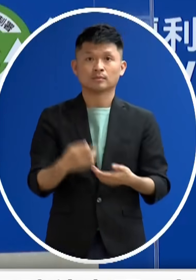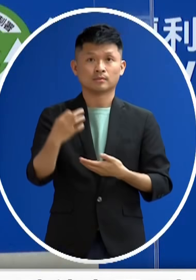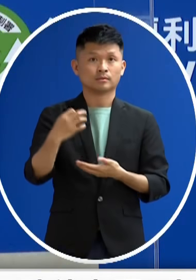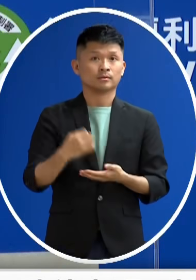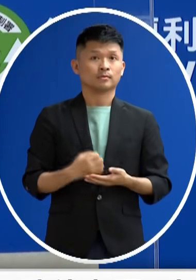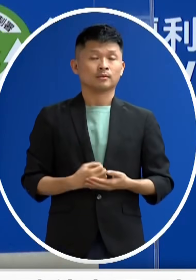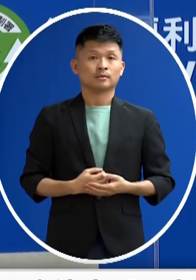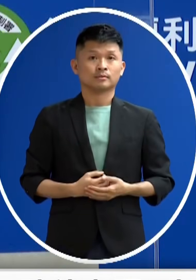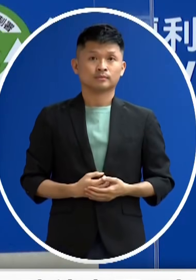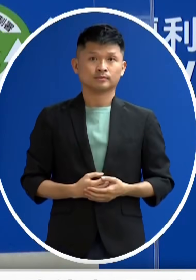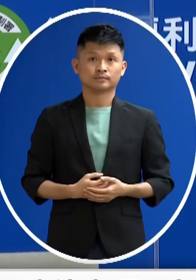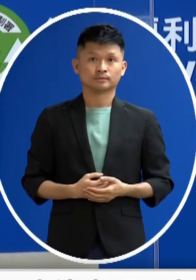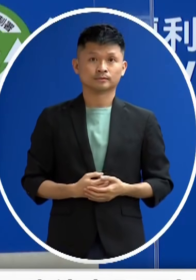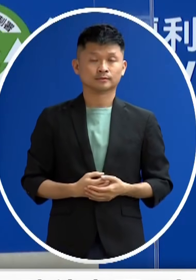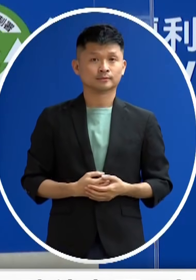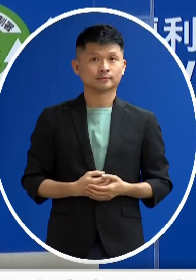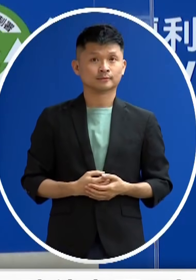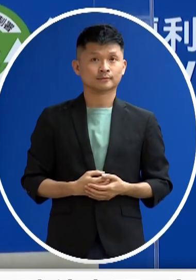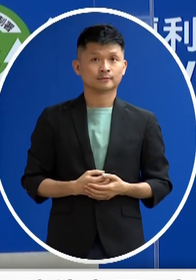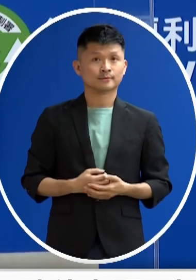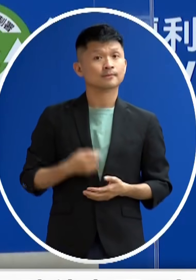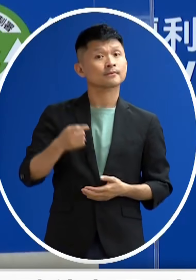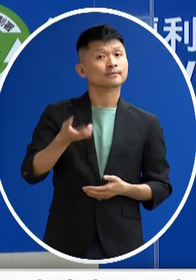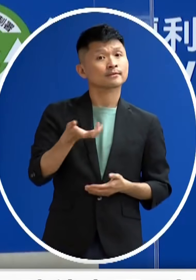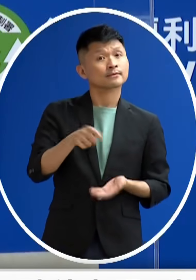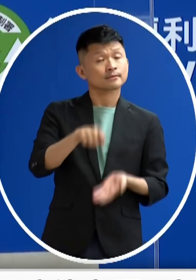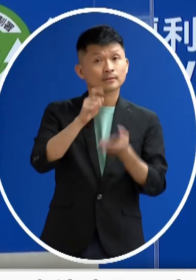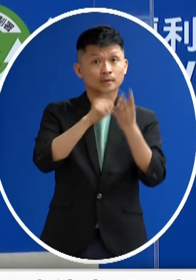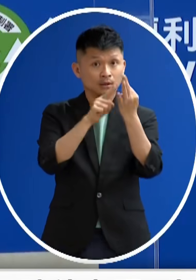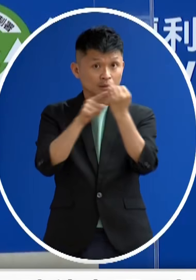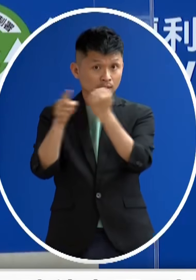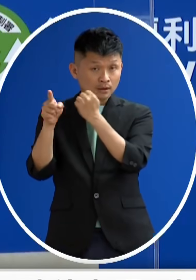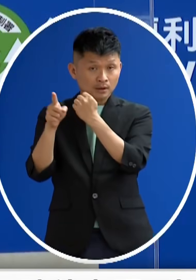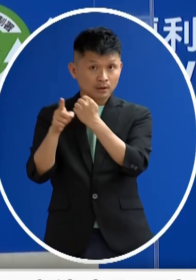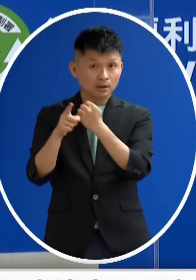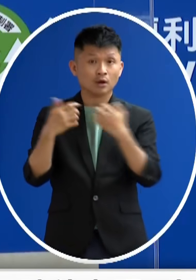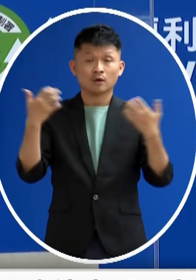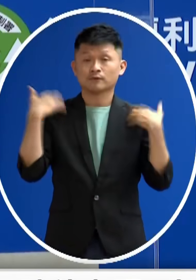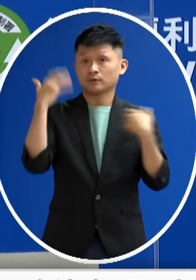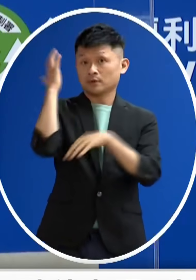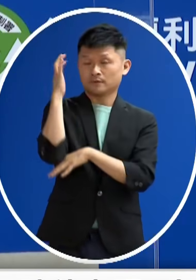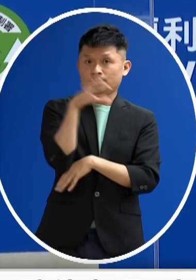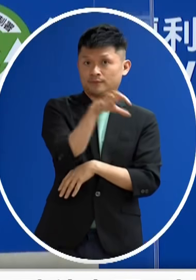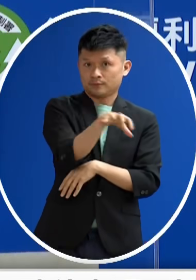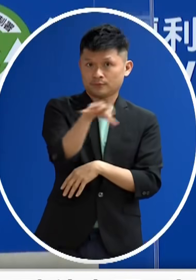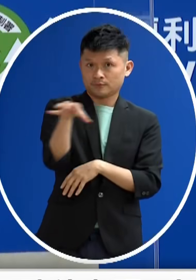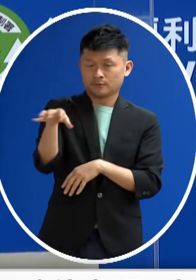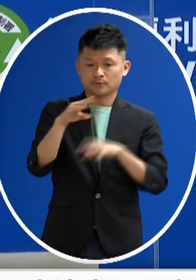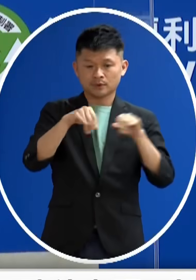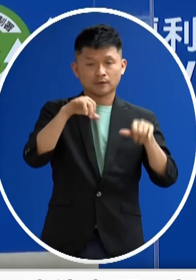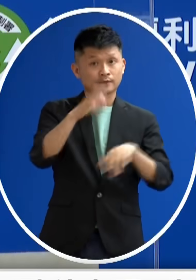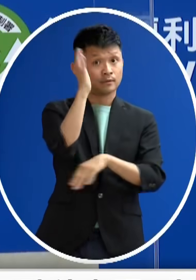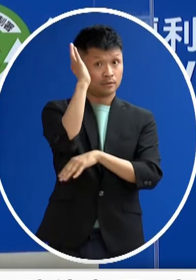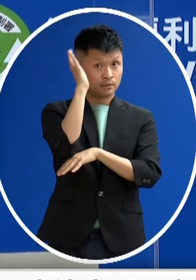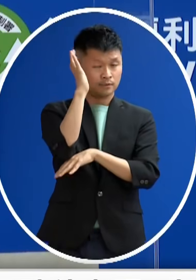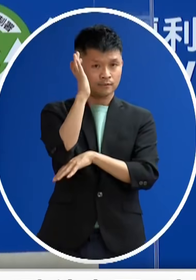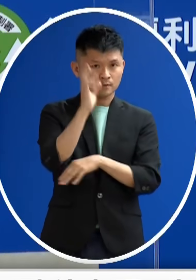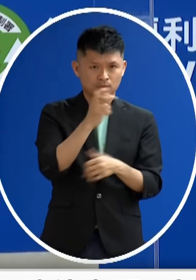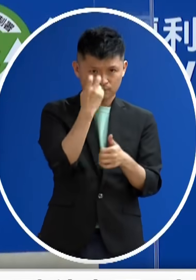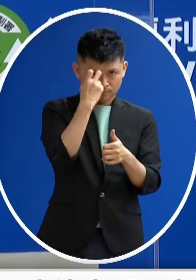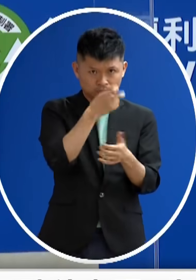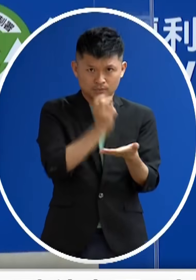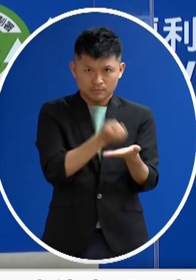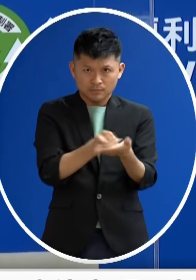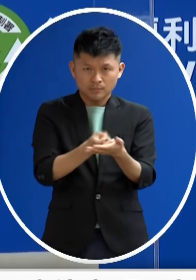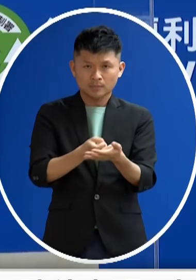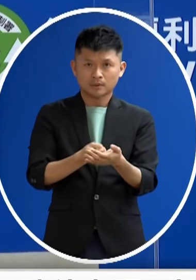好，那下面的上的措施将由各目的主和事业主管机关及地方政府加强督导及